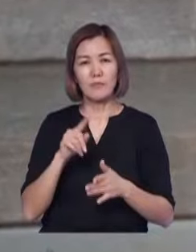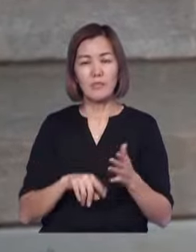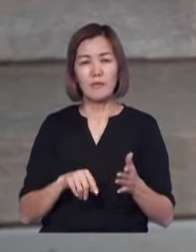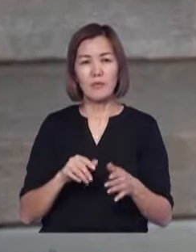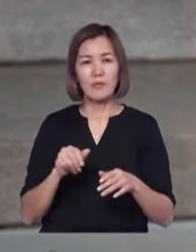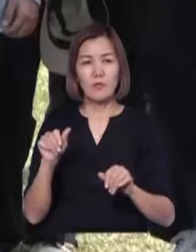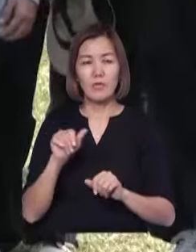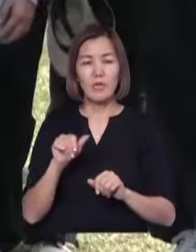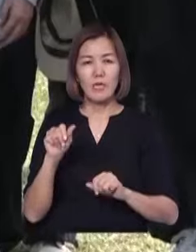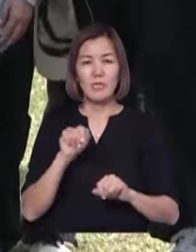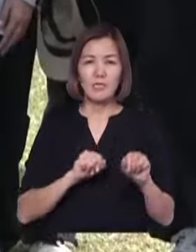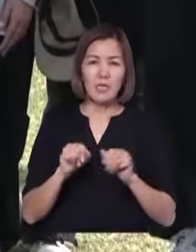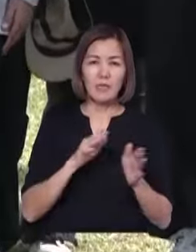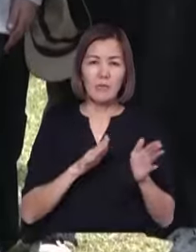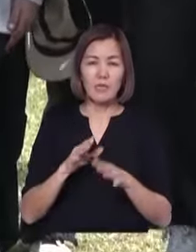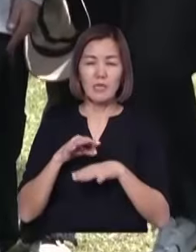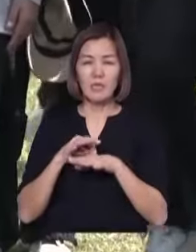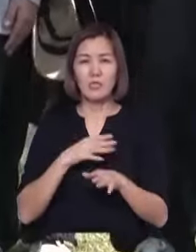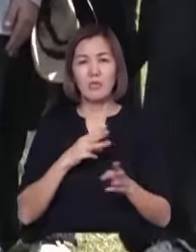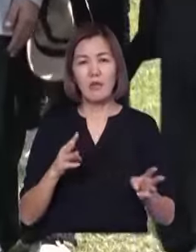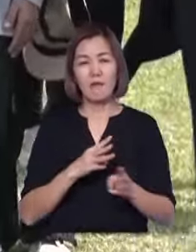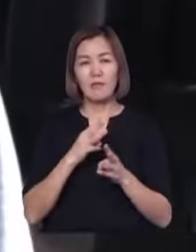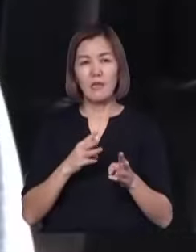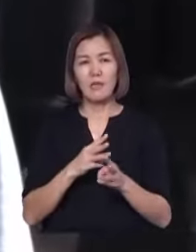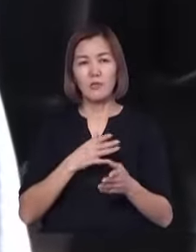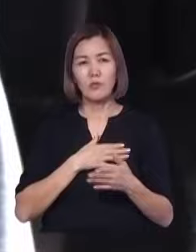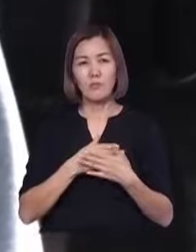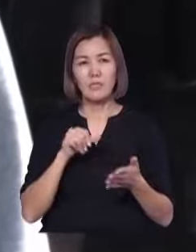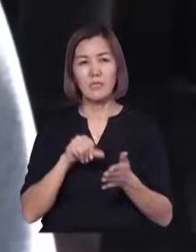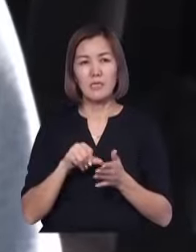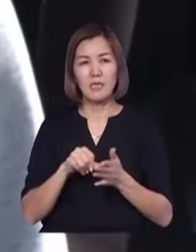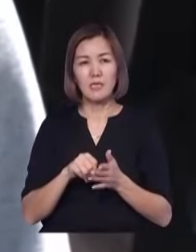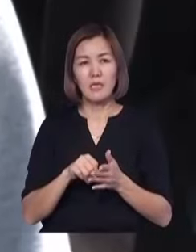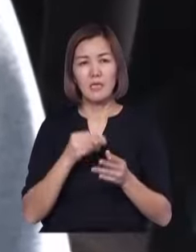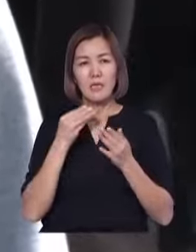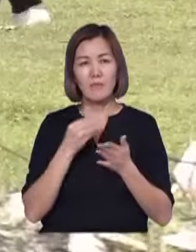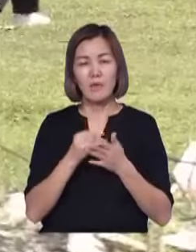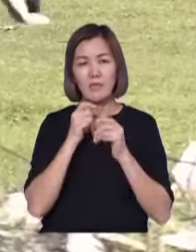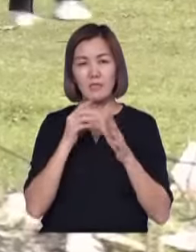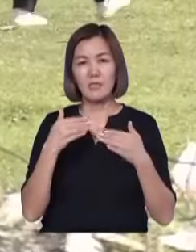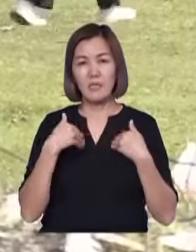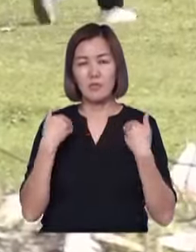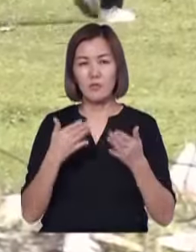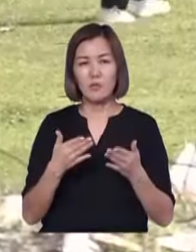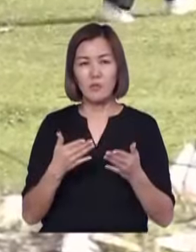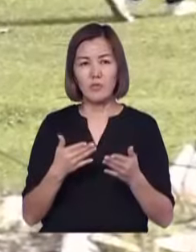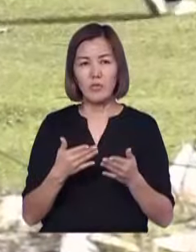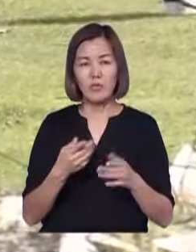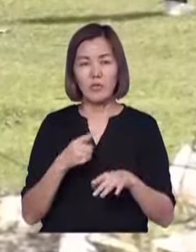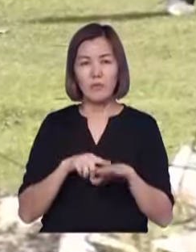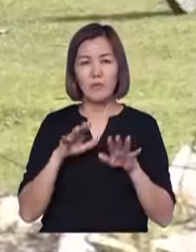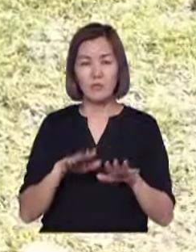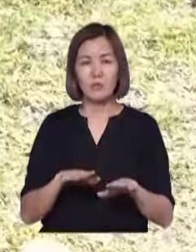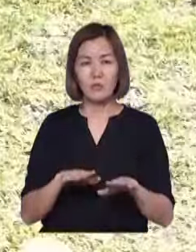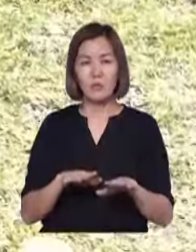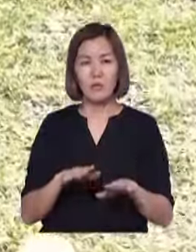шықты. Ұйымдастырушылар қатысушыларды ынталандыру үшін белсенділік танытқандарға бағалы сыйлықтар ұсынды. Яғни жүлделі бірінші орын